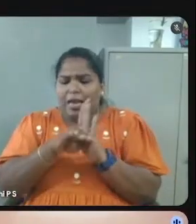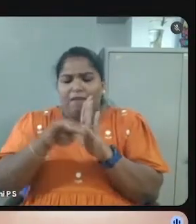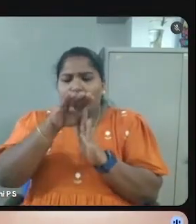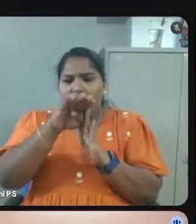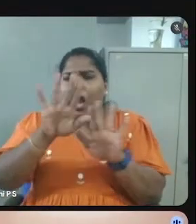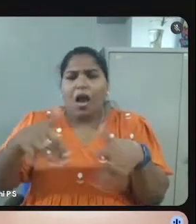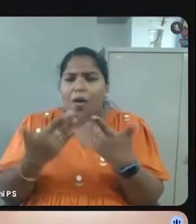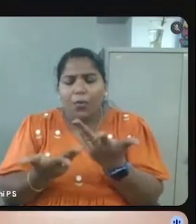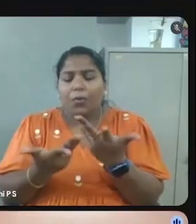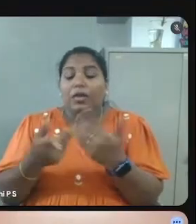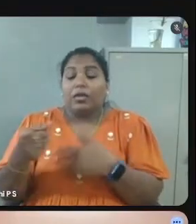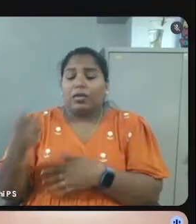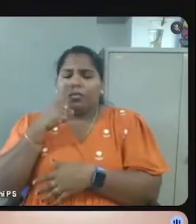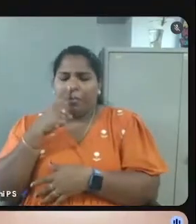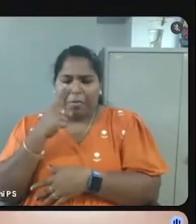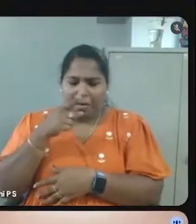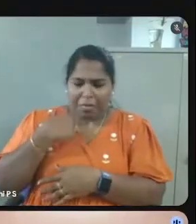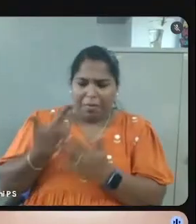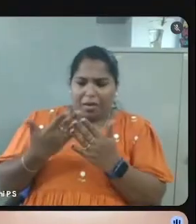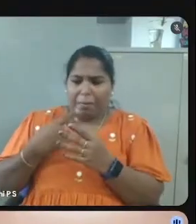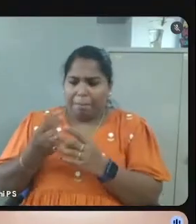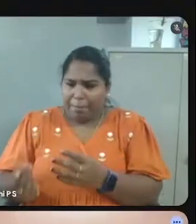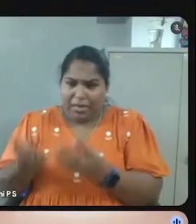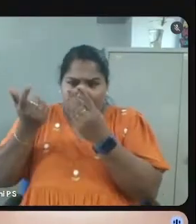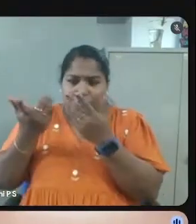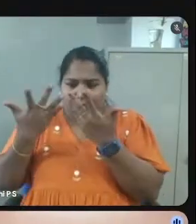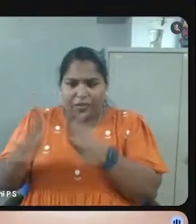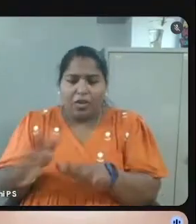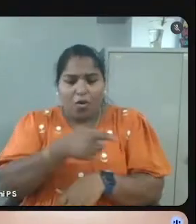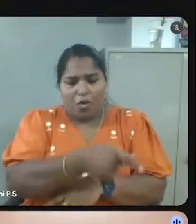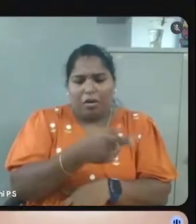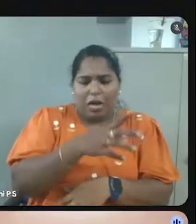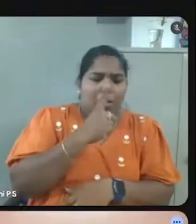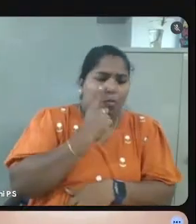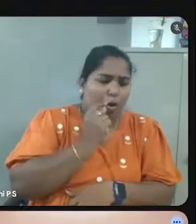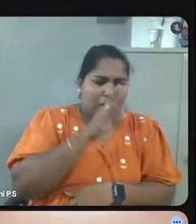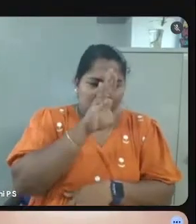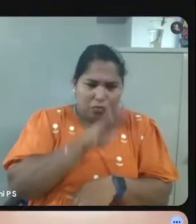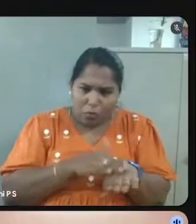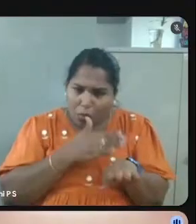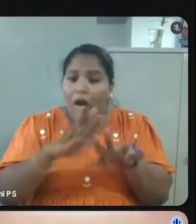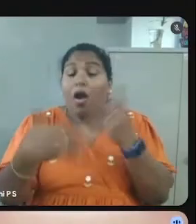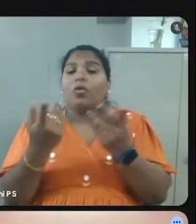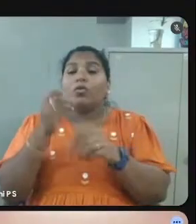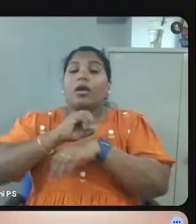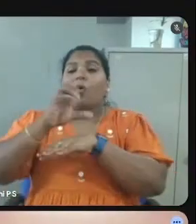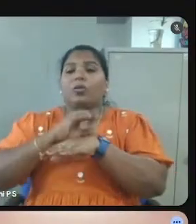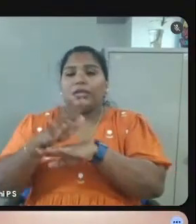സ്റ്റേജ് പാർട്ട്നേഴ്സ് കുറയുന്നുണ്ടോ, അതെങ്കിലും നമുക്ക് കൗൺസിലിംഗ് ഓടി നമുക്ക് പറഞ്ഞു കൊടുക്കും.